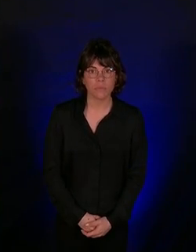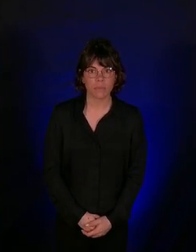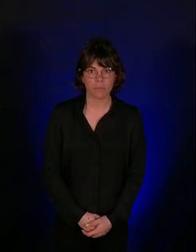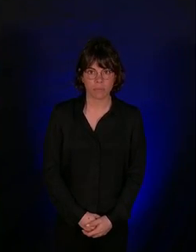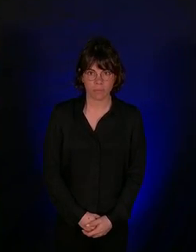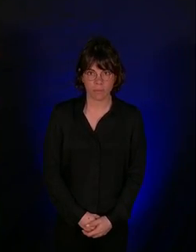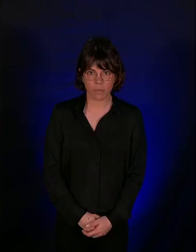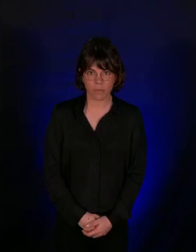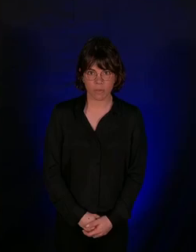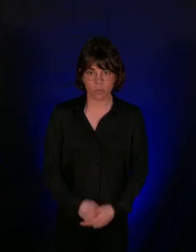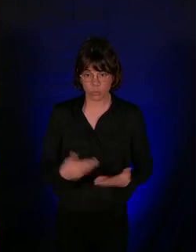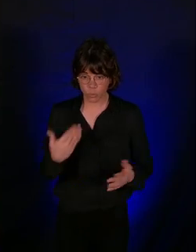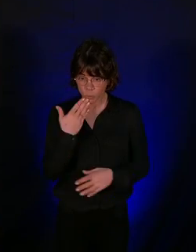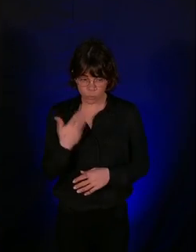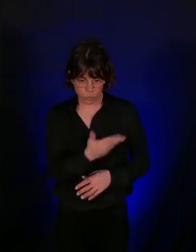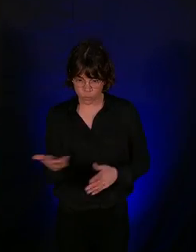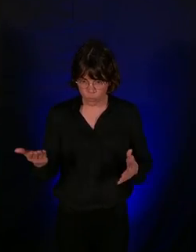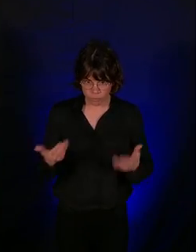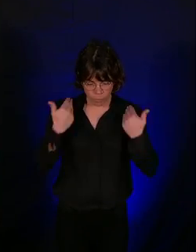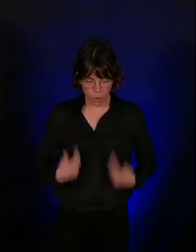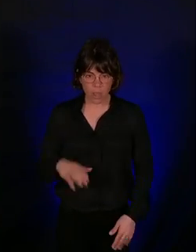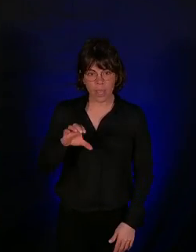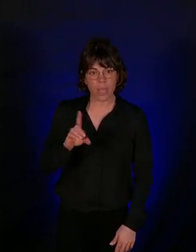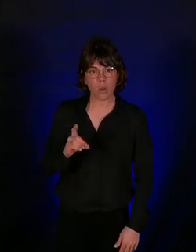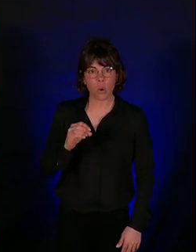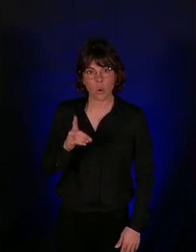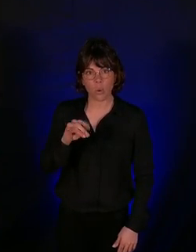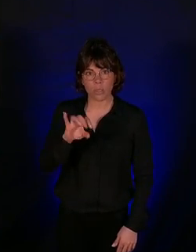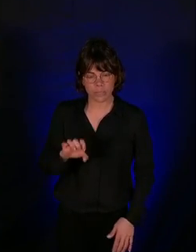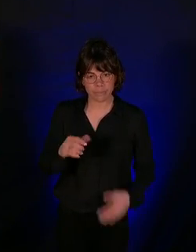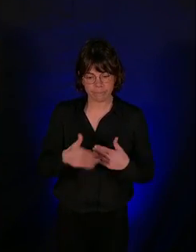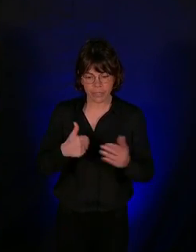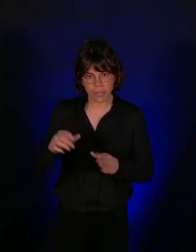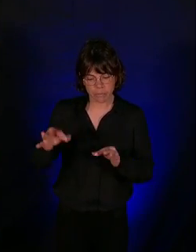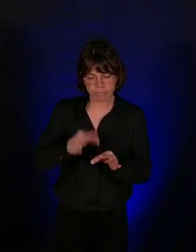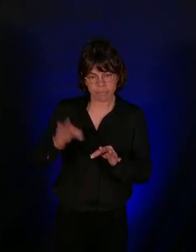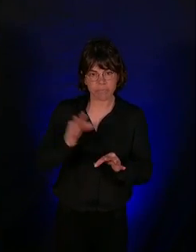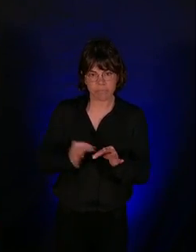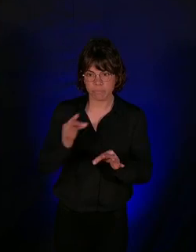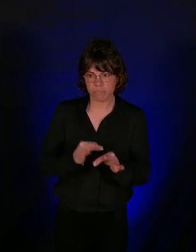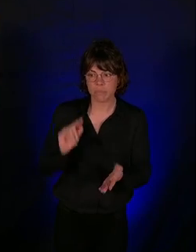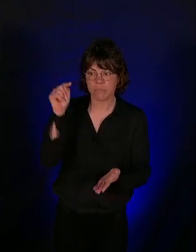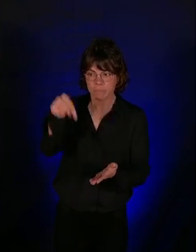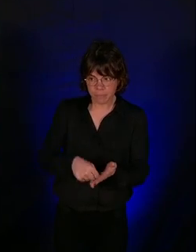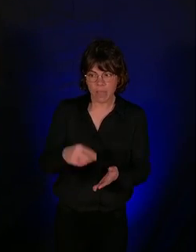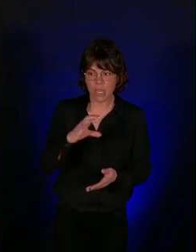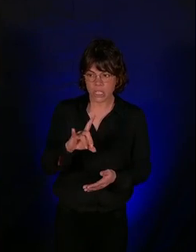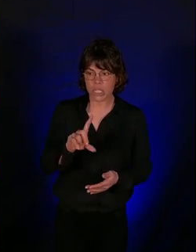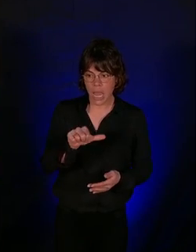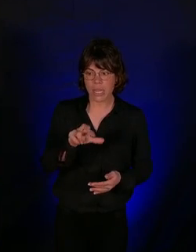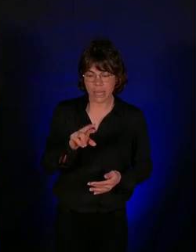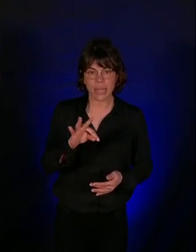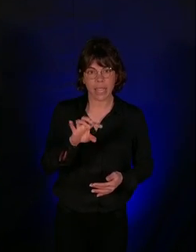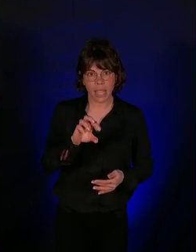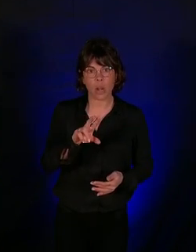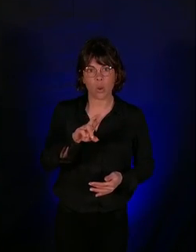parole donc bonjour donc moi c'est Elodie je suis maroquinière chez Arco à châel r depuis 5 ans donc c'est